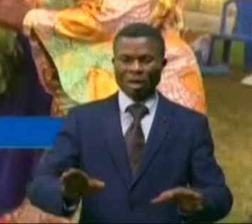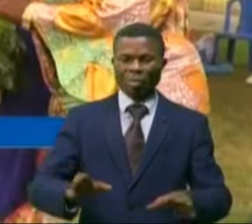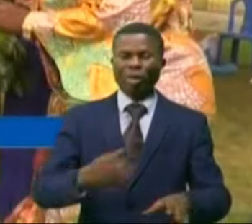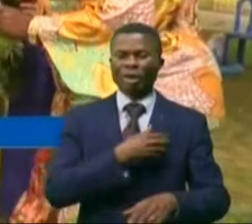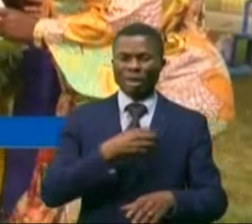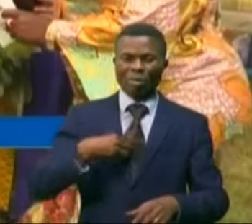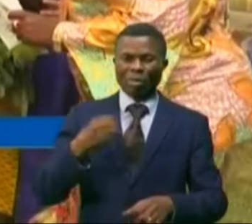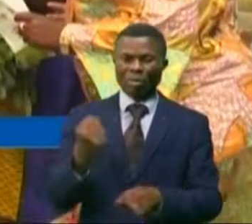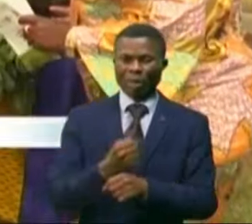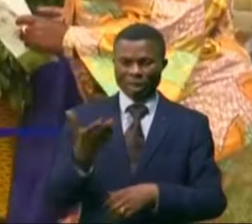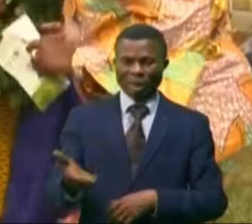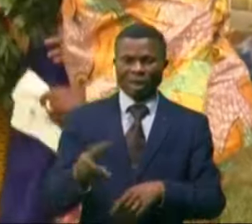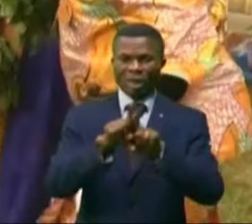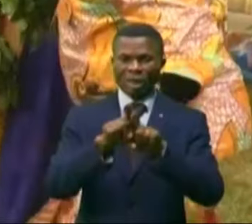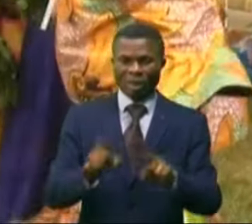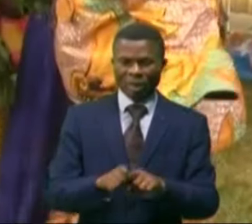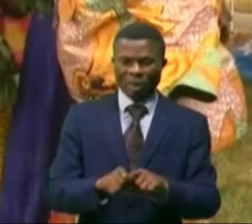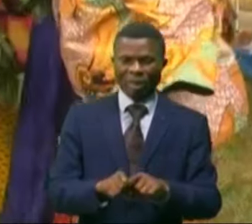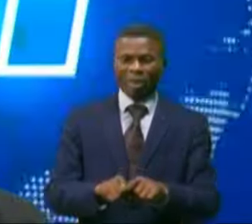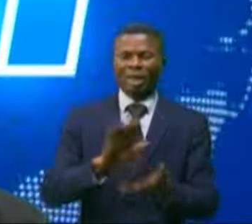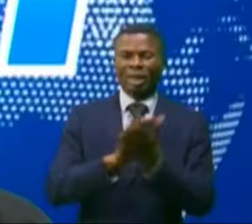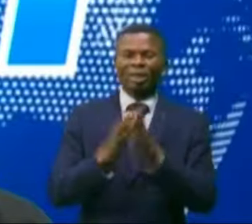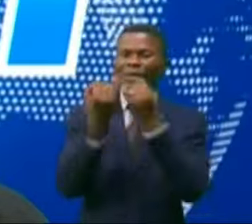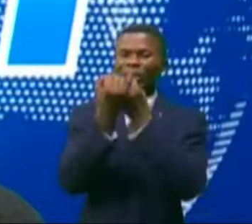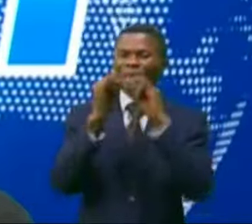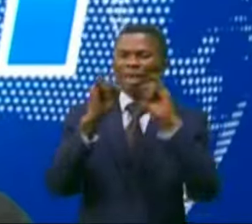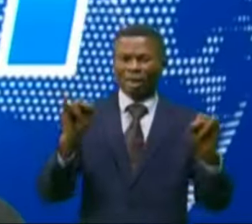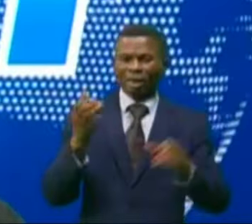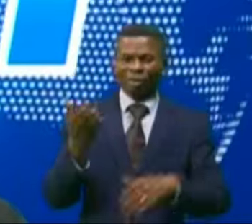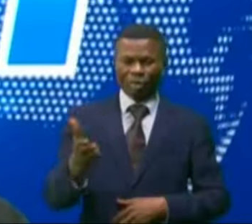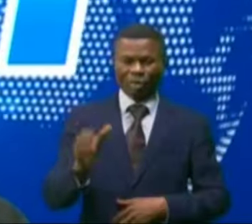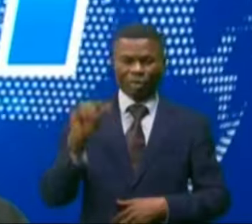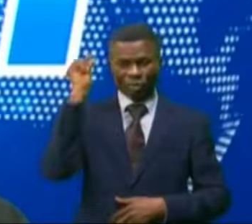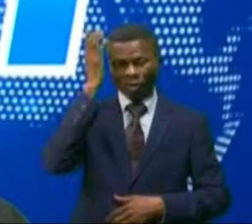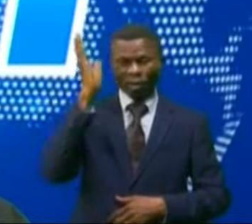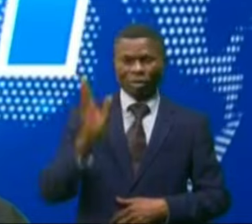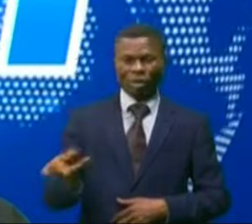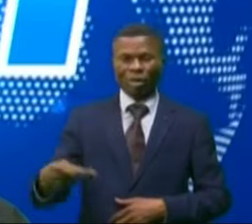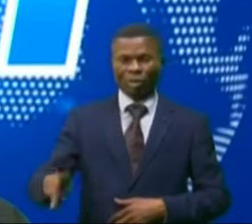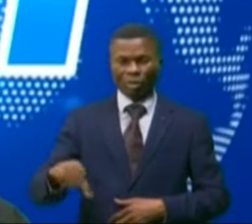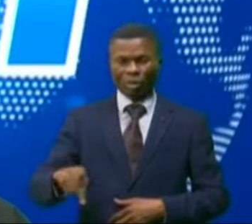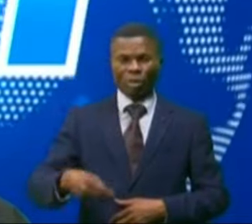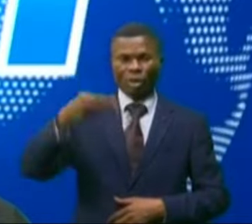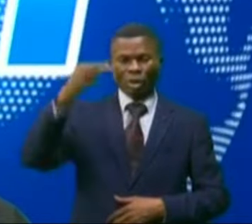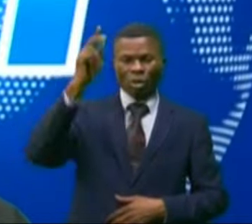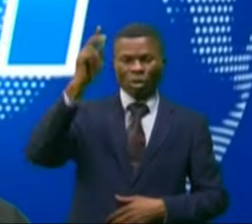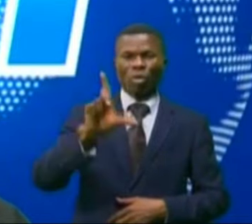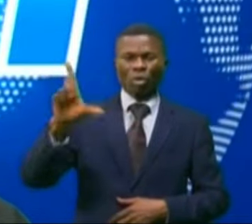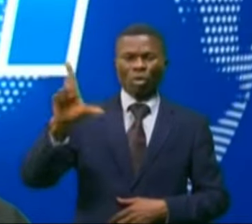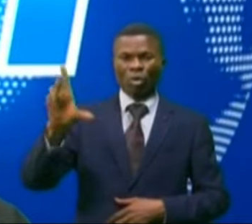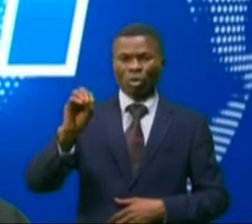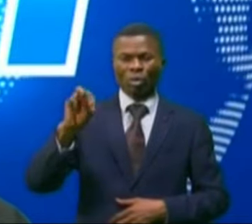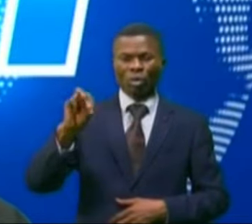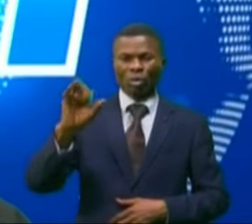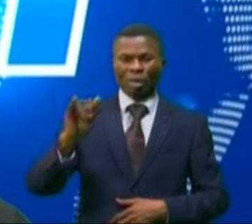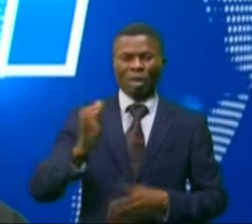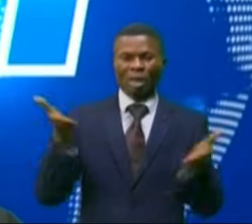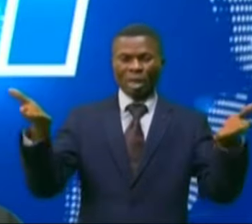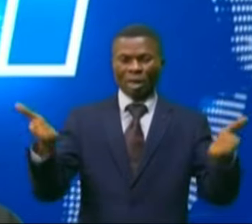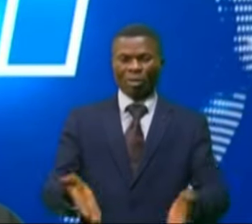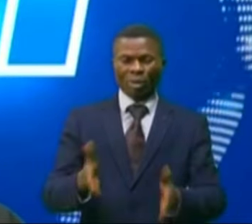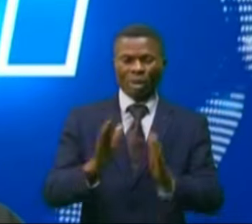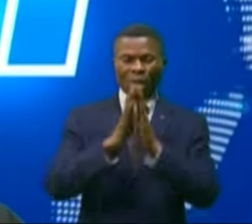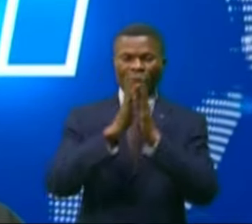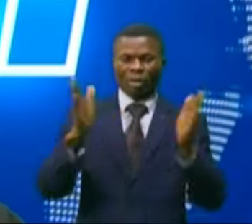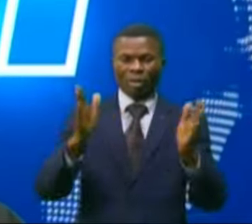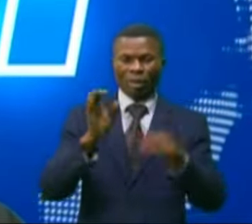maraîchers et leurs dépendants. Le gouverneur de la province du Haut-Lomami a pris une part active au culte